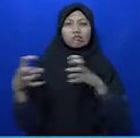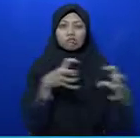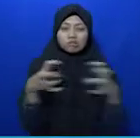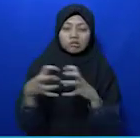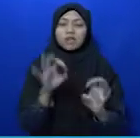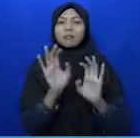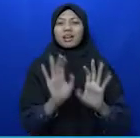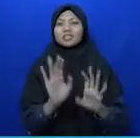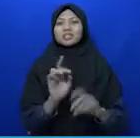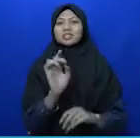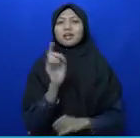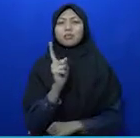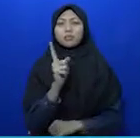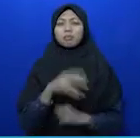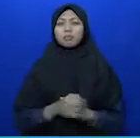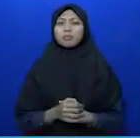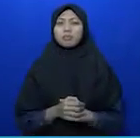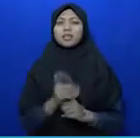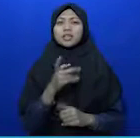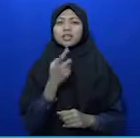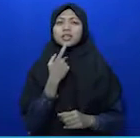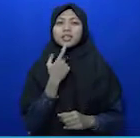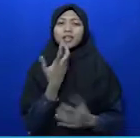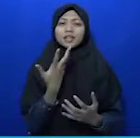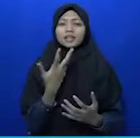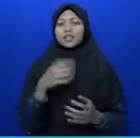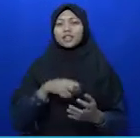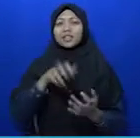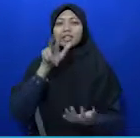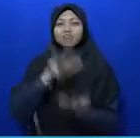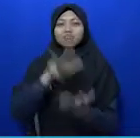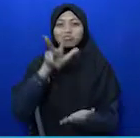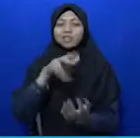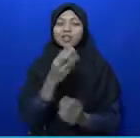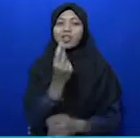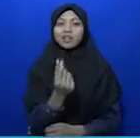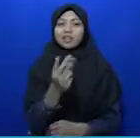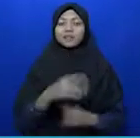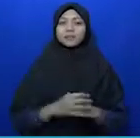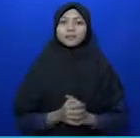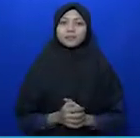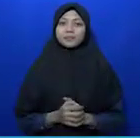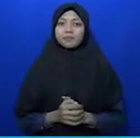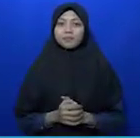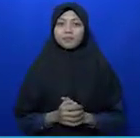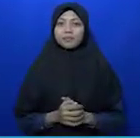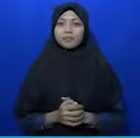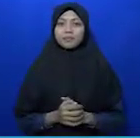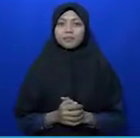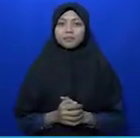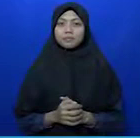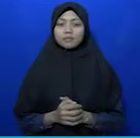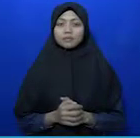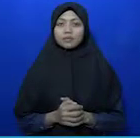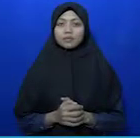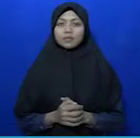Yang dipermasalahkan adalah penetapan harga. Jadi Freddy menyebutkan gitu ya, sebelum